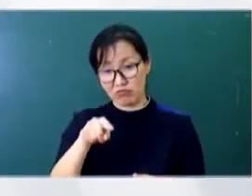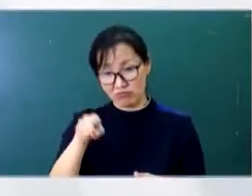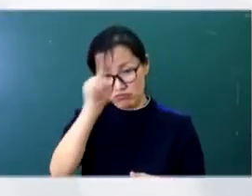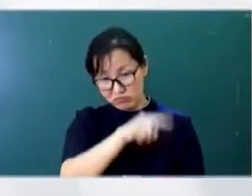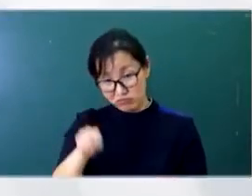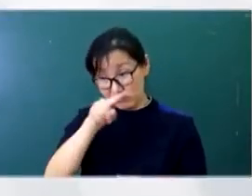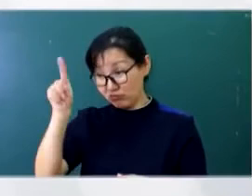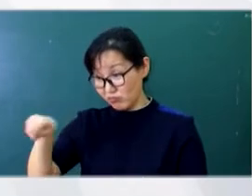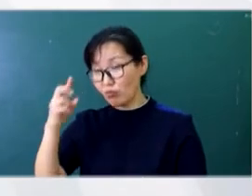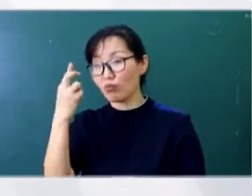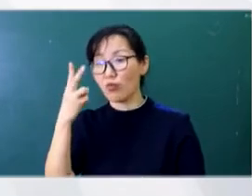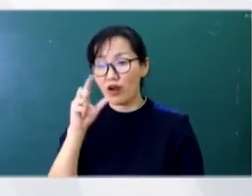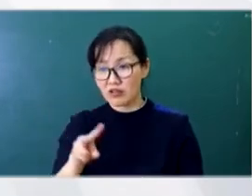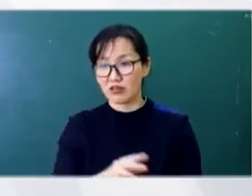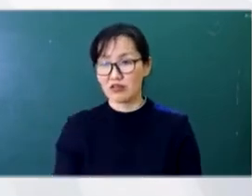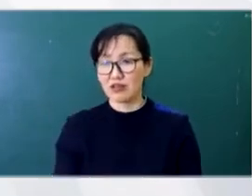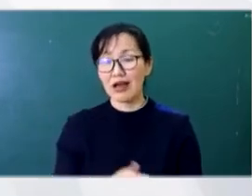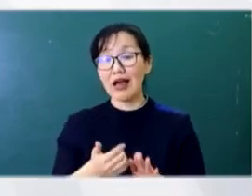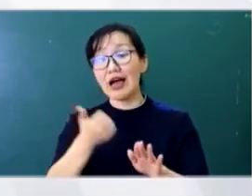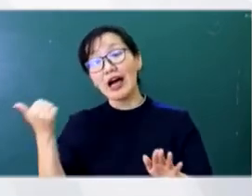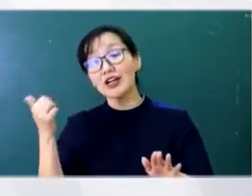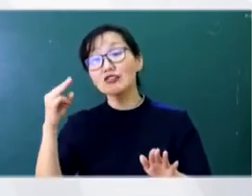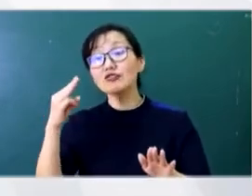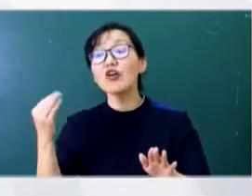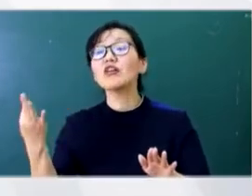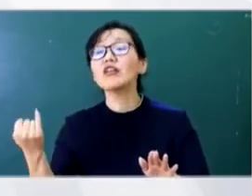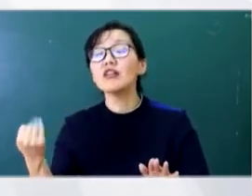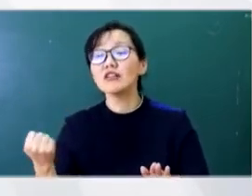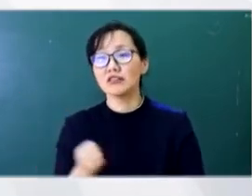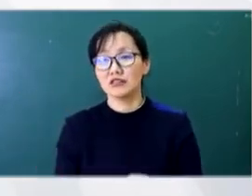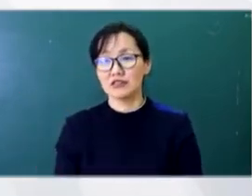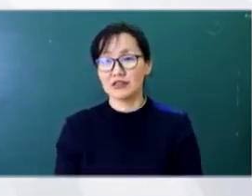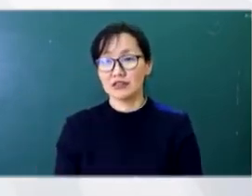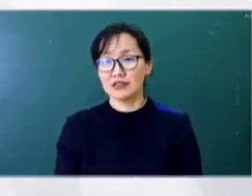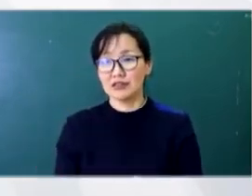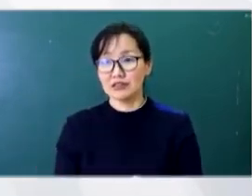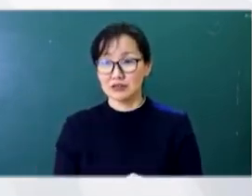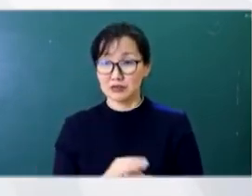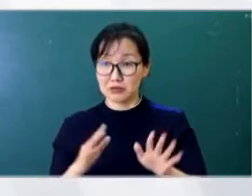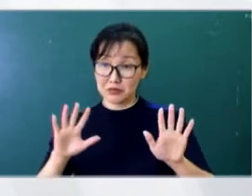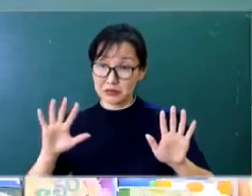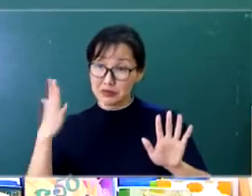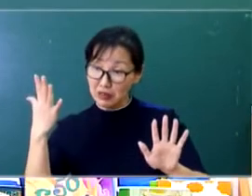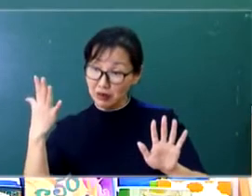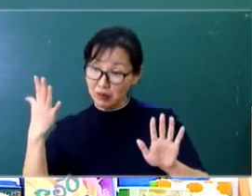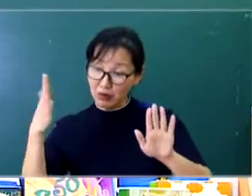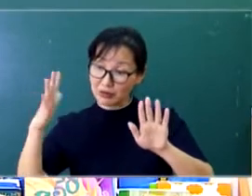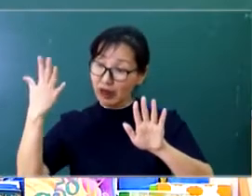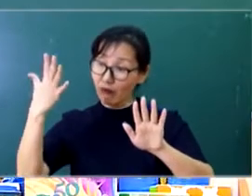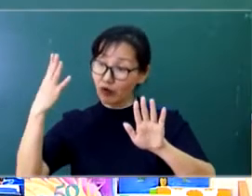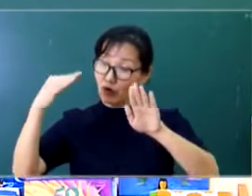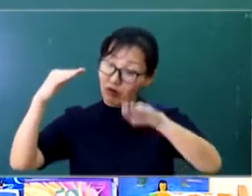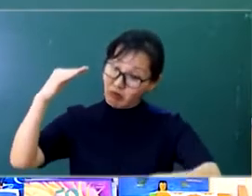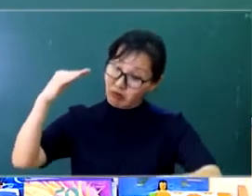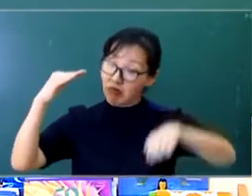цифр маань 5-аас бага байх юм бол хэвээр ингээр нь бичдэг. Тэгвэл энэ 1 бүхлийн ард байгаа 10-ийн хэсэг